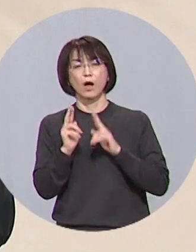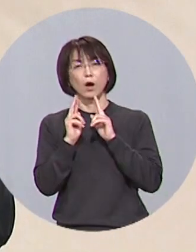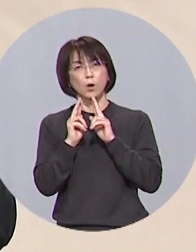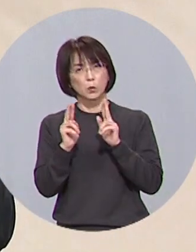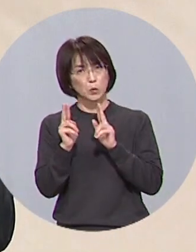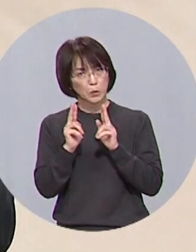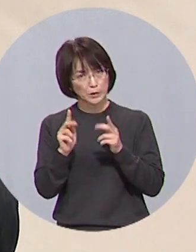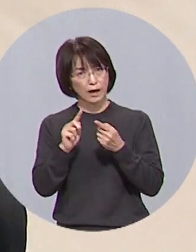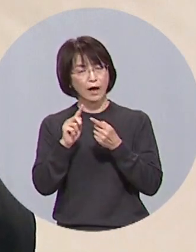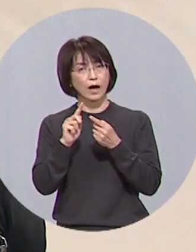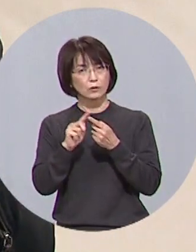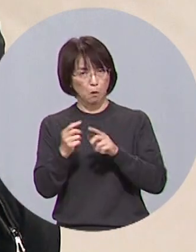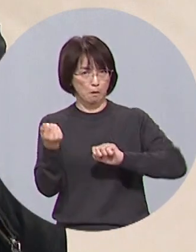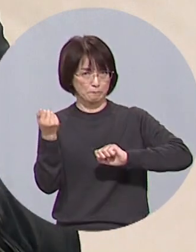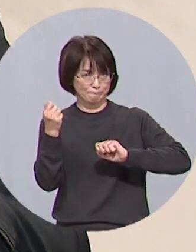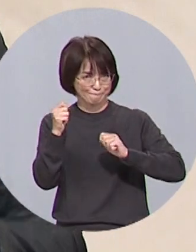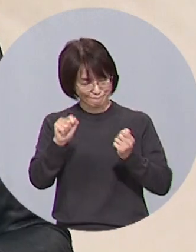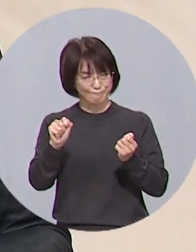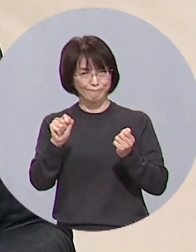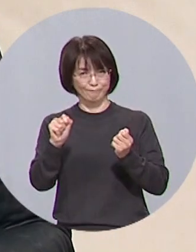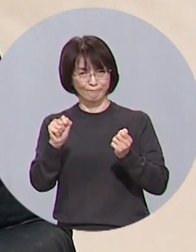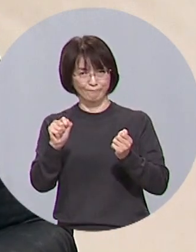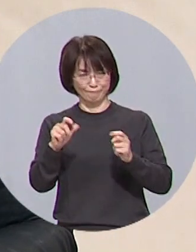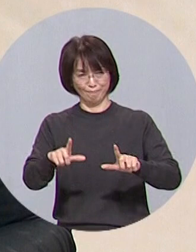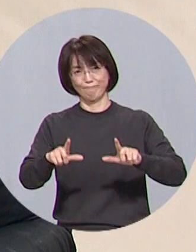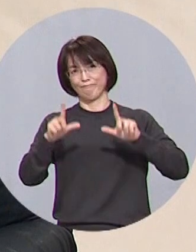ただいてるんですけども、実は俳優として。